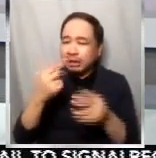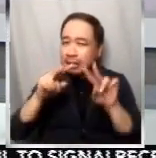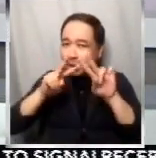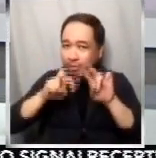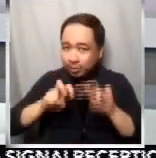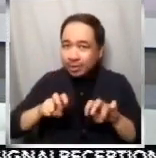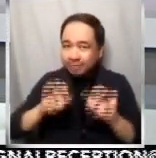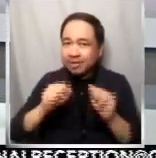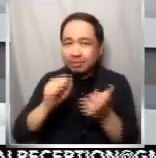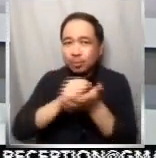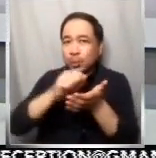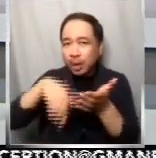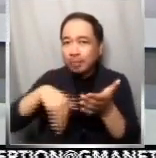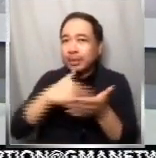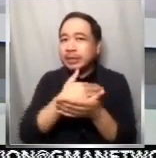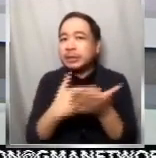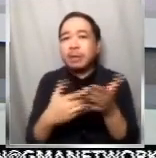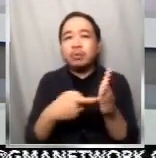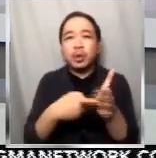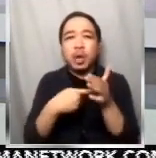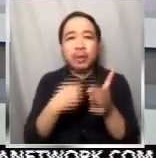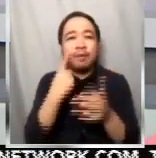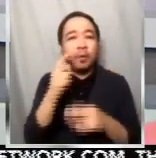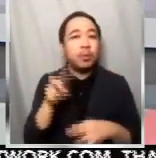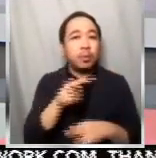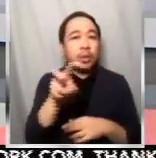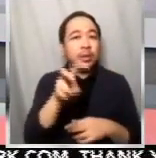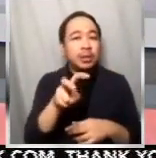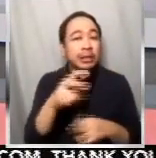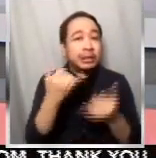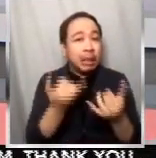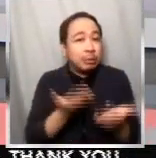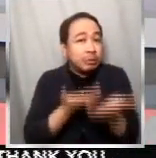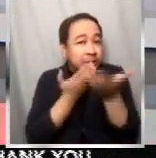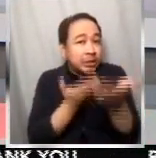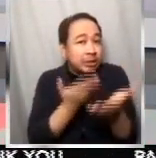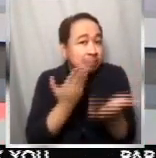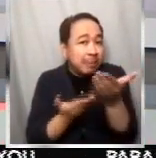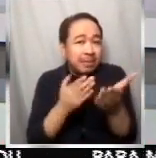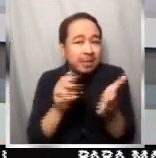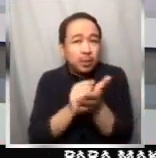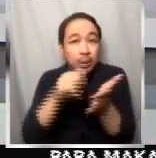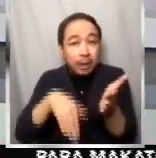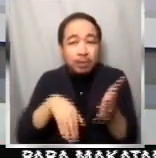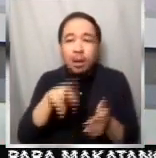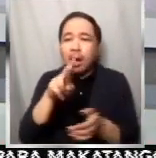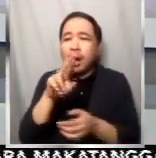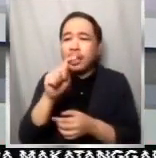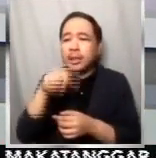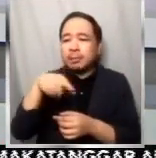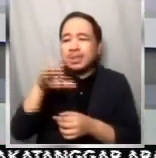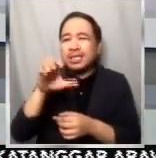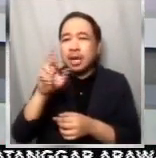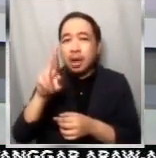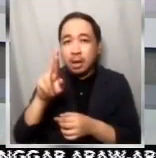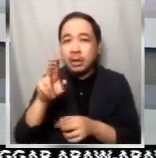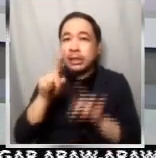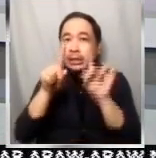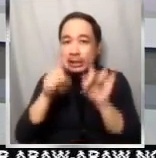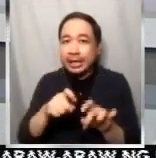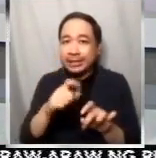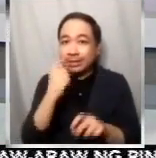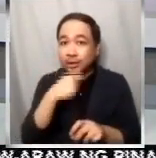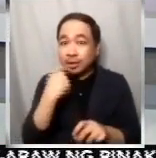pagbiyahe. Isa sa mga iniisip na alisin ang RT-PCR test. Pero nauna na rin yan ang Cebu